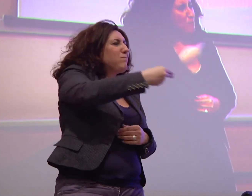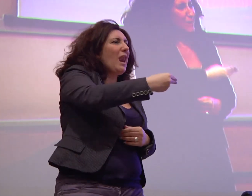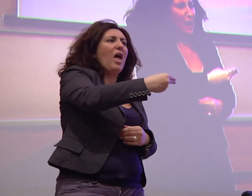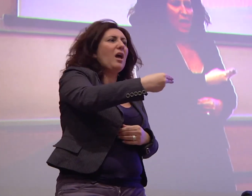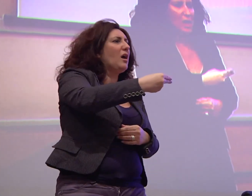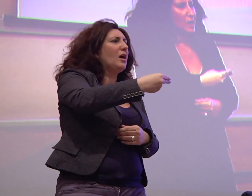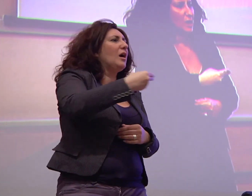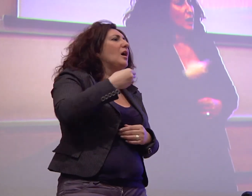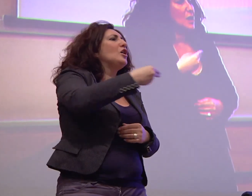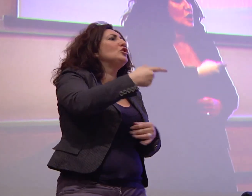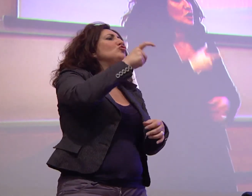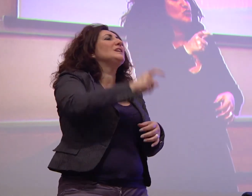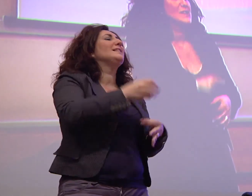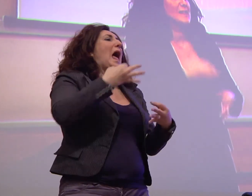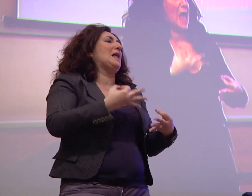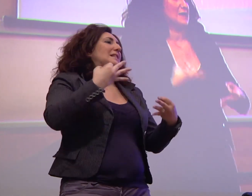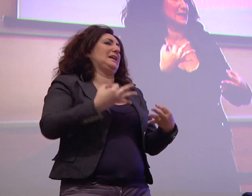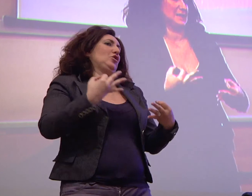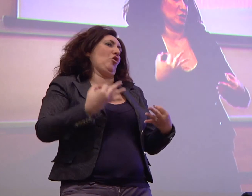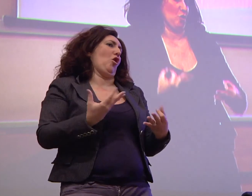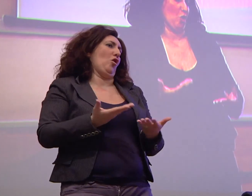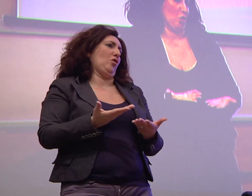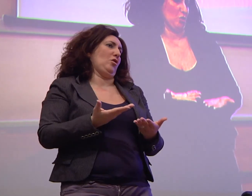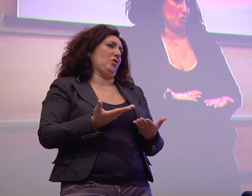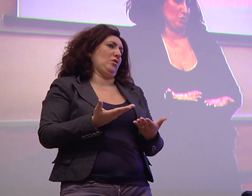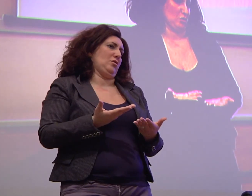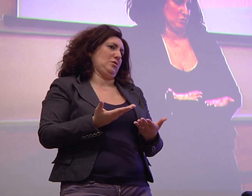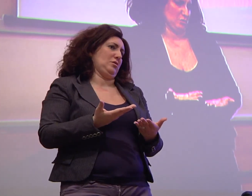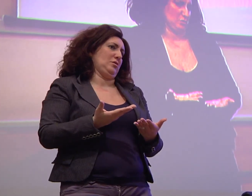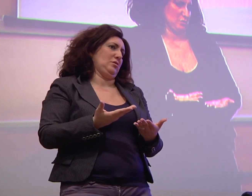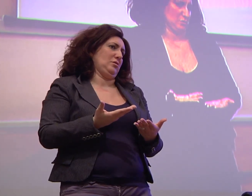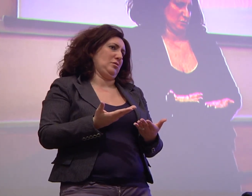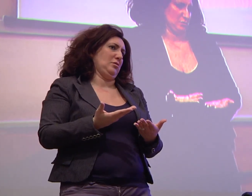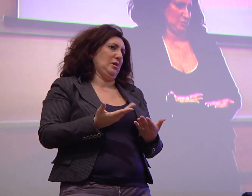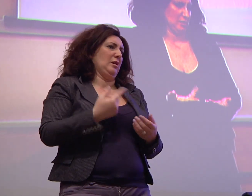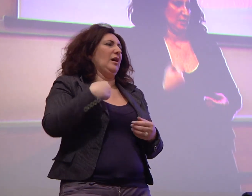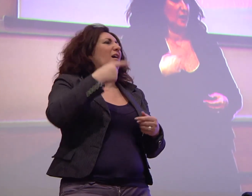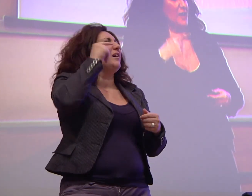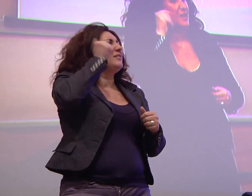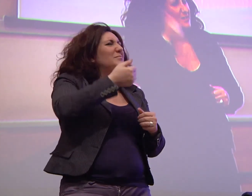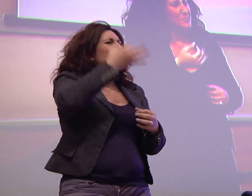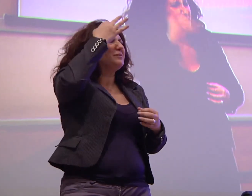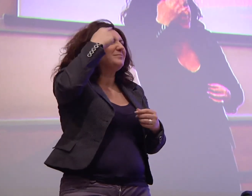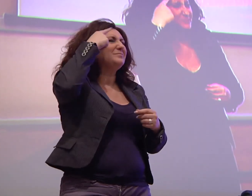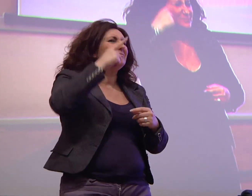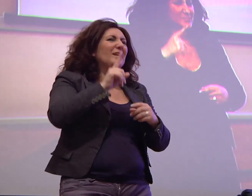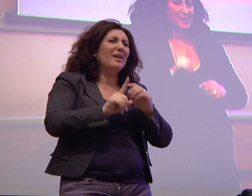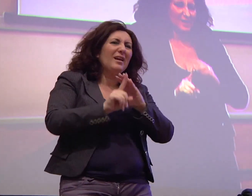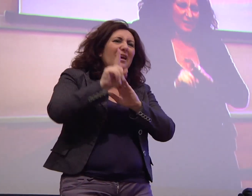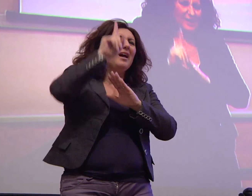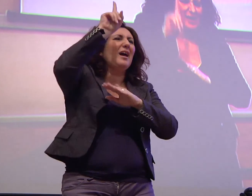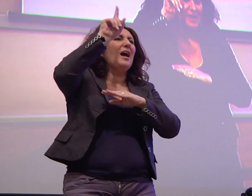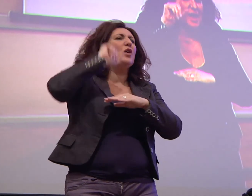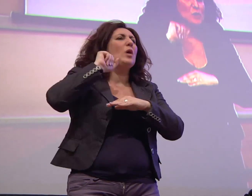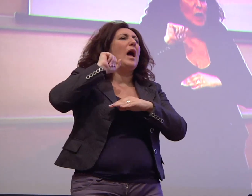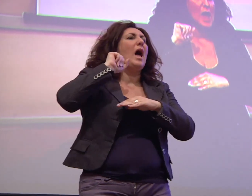cittadini. È necessario abbassare l'asticella dell'handicap. Mi spiego meglio. Qui in Italia